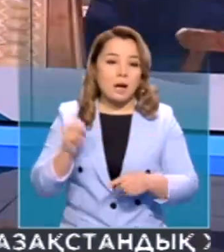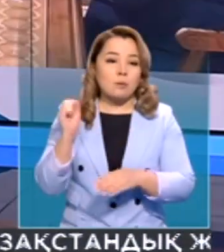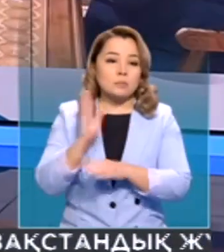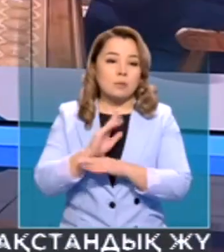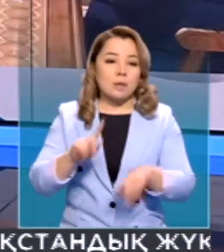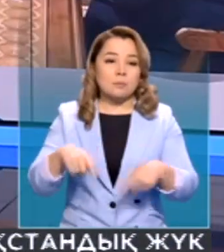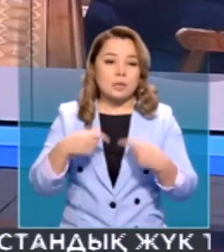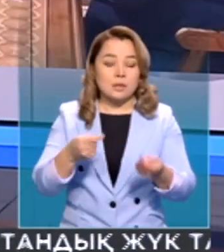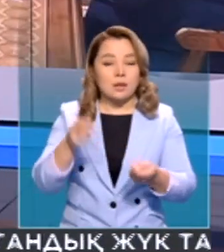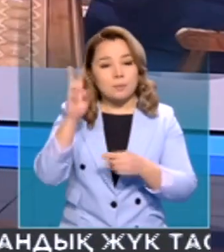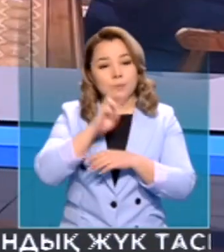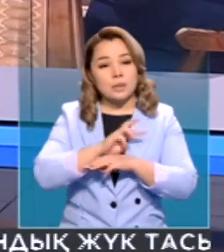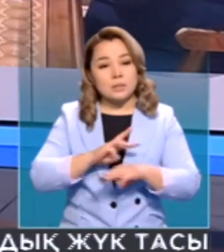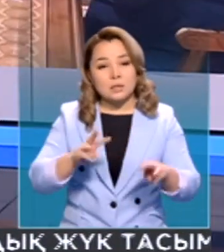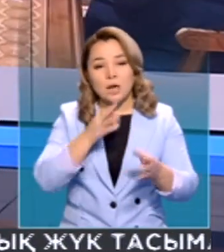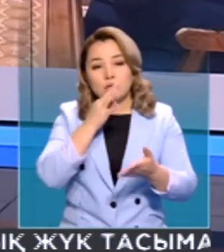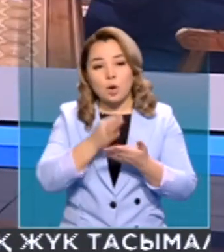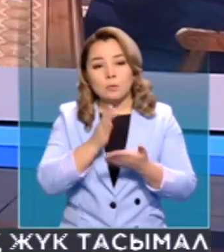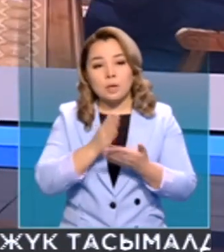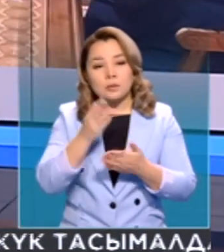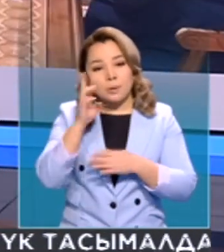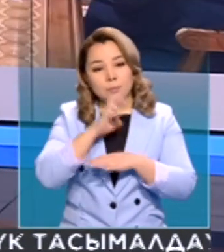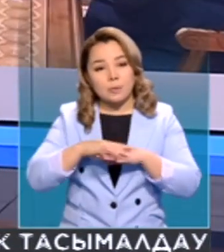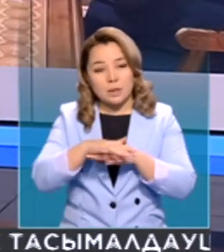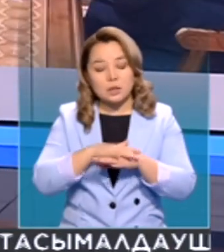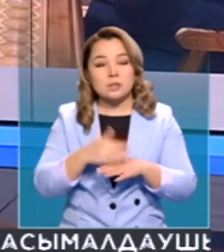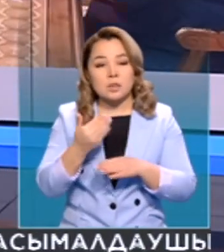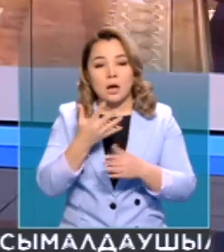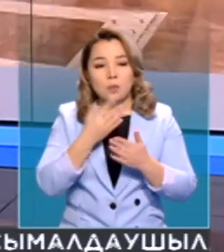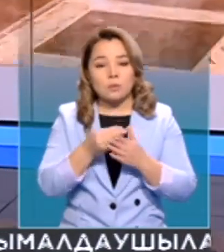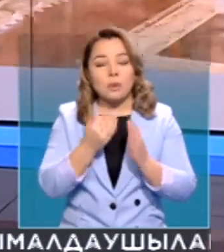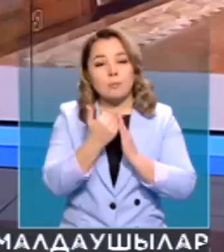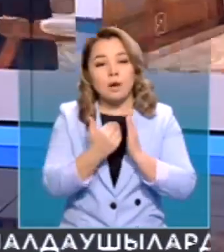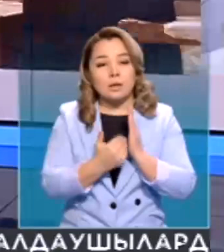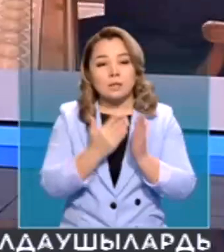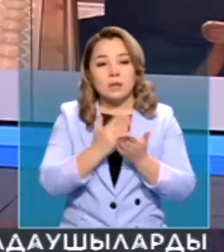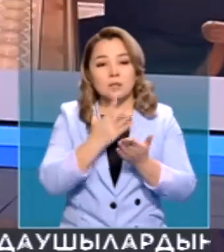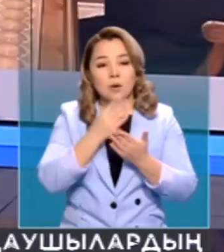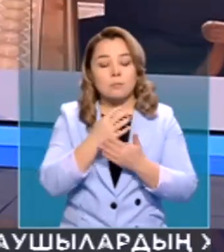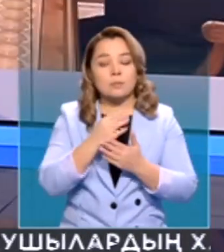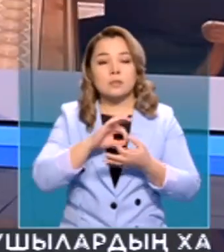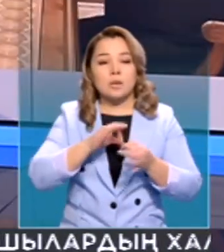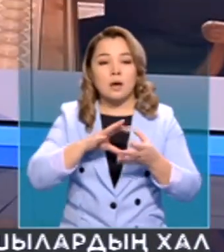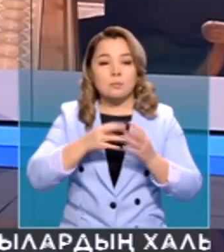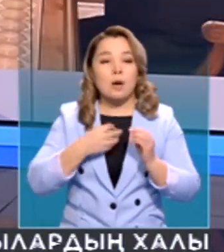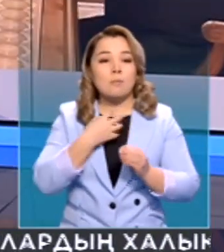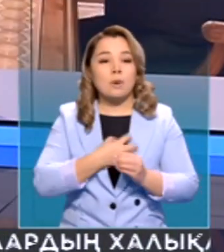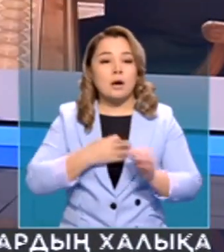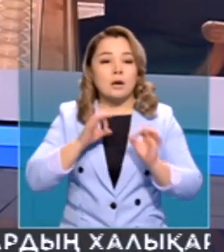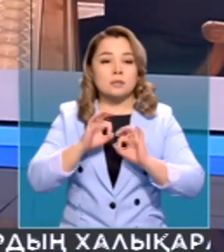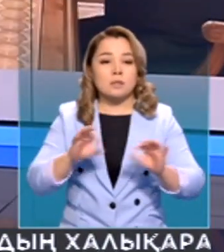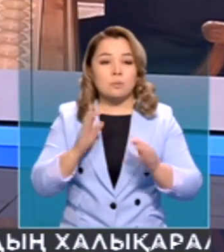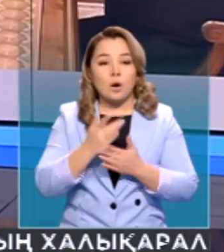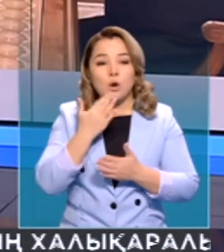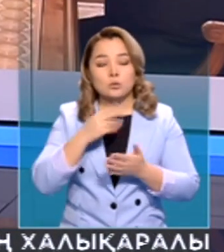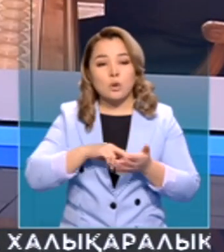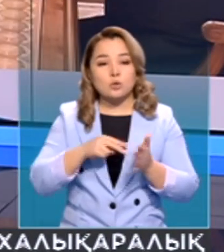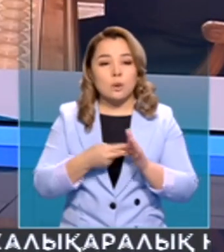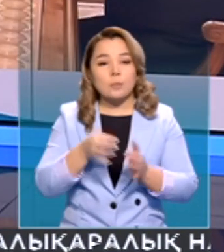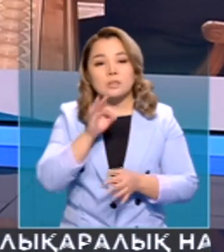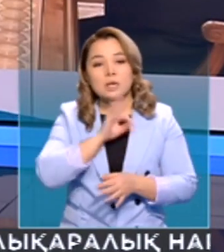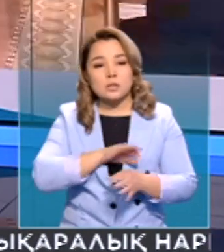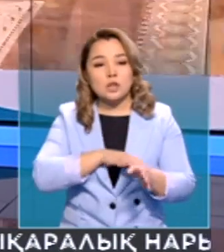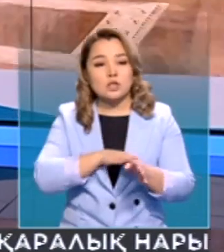берді. Министрліктердің жауапкершілігіндегі мемлекеттік және салалық бағдарламалардың маңыздылығына тоқталып өтті. Сондай ұлттық жобаларды